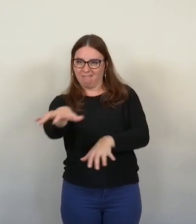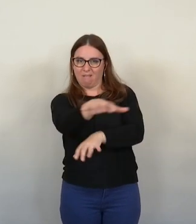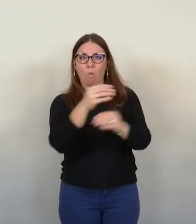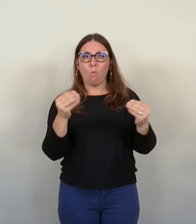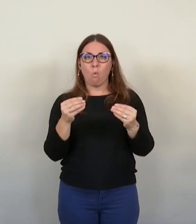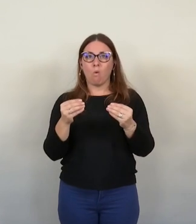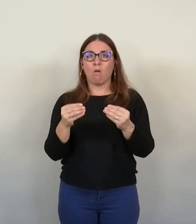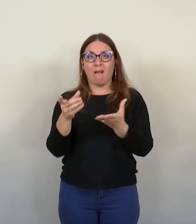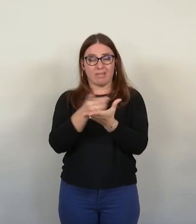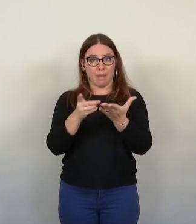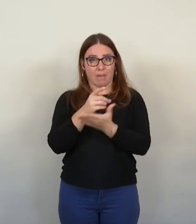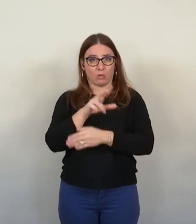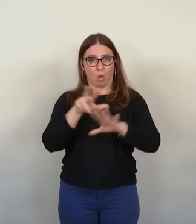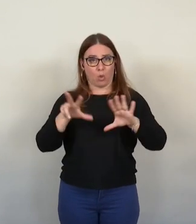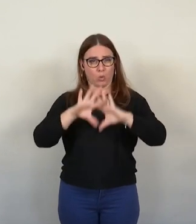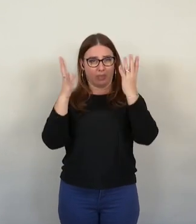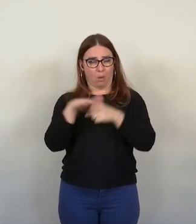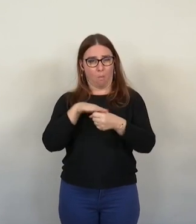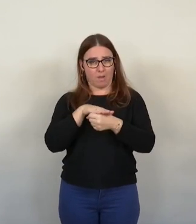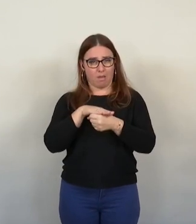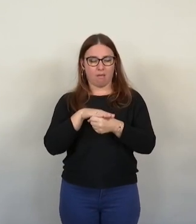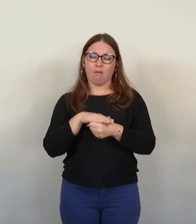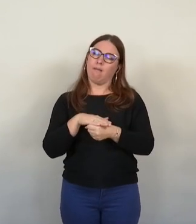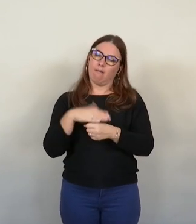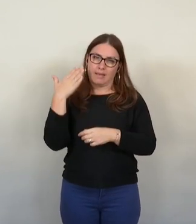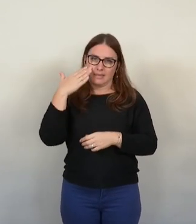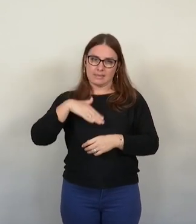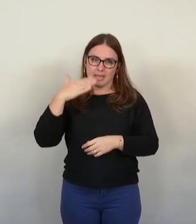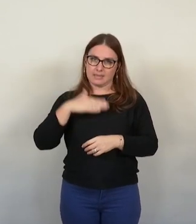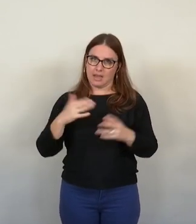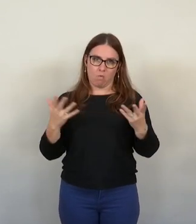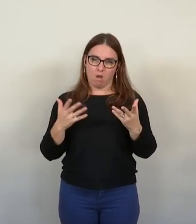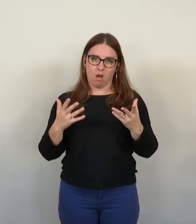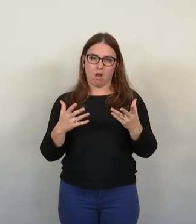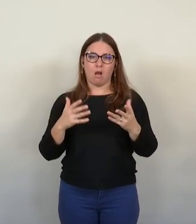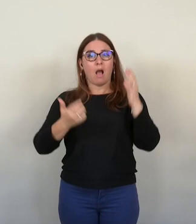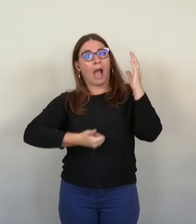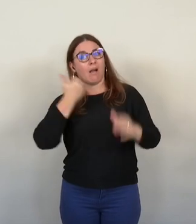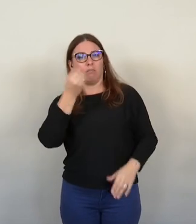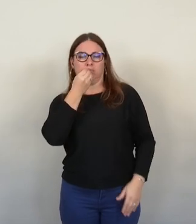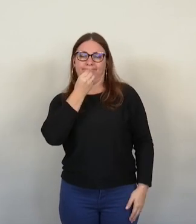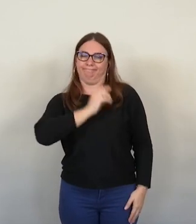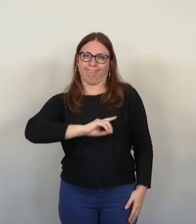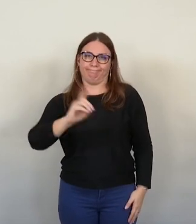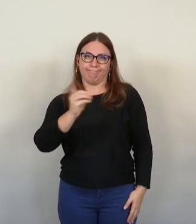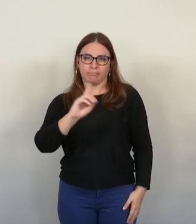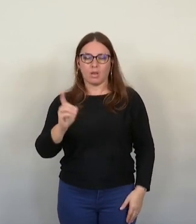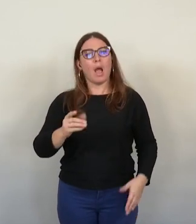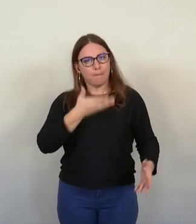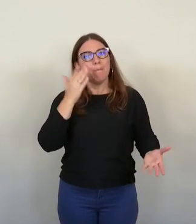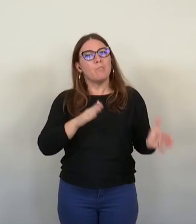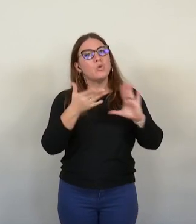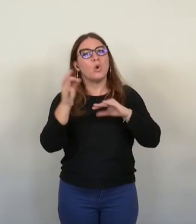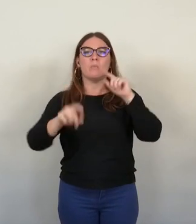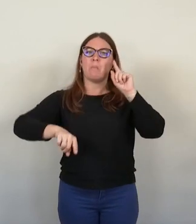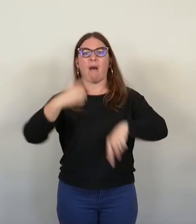département de l'iser en entier on sait très bien que on sera très très loin de l'autonomie alimentaire donc je veux bien qu'on améliore fortement mais